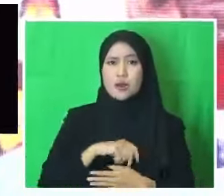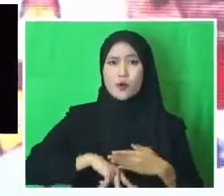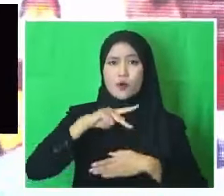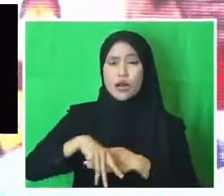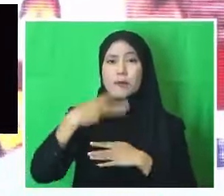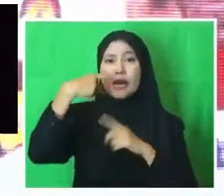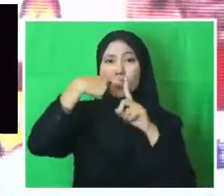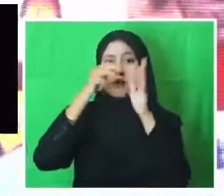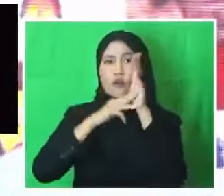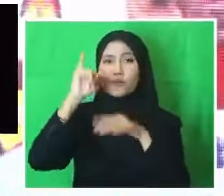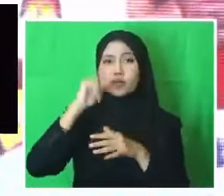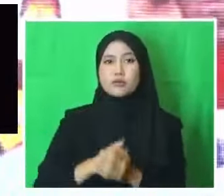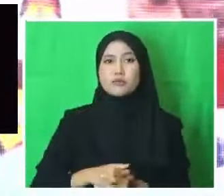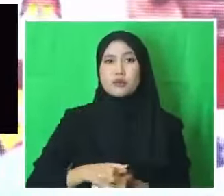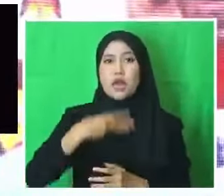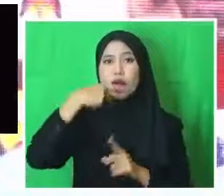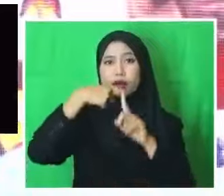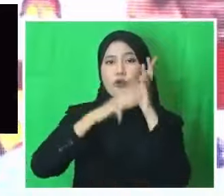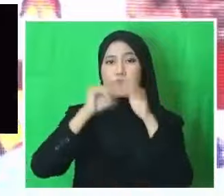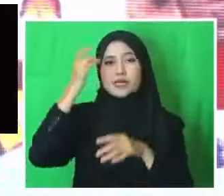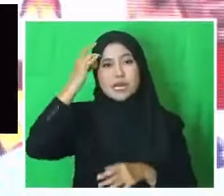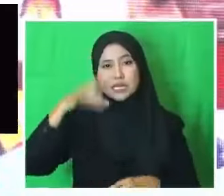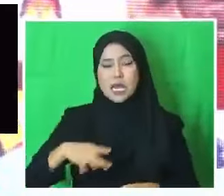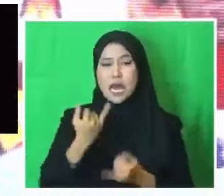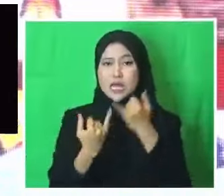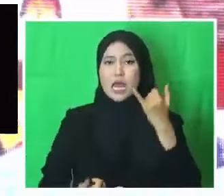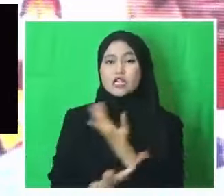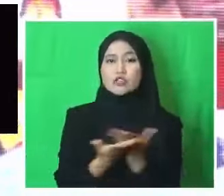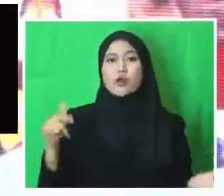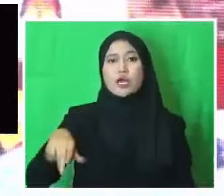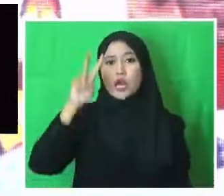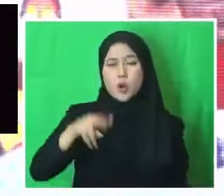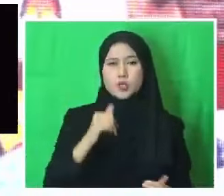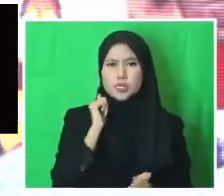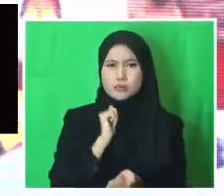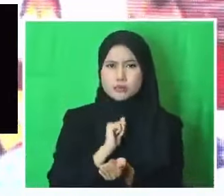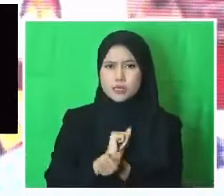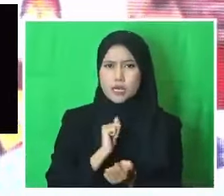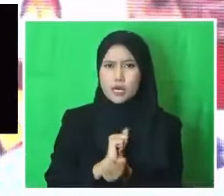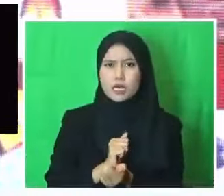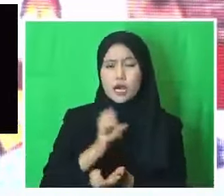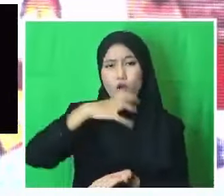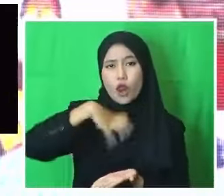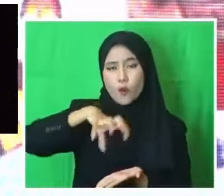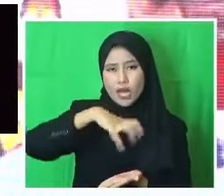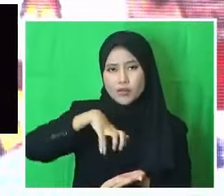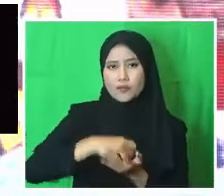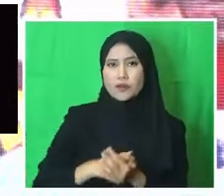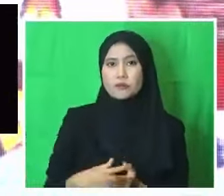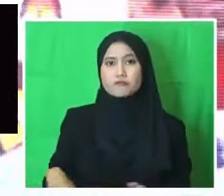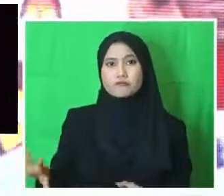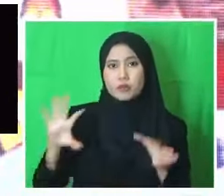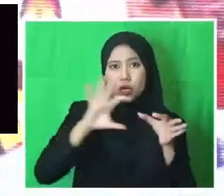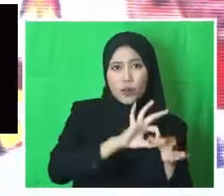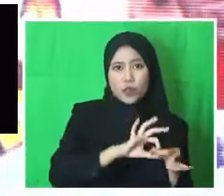ekonomi untuk menggerakkan perekonomian Desa terakhir semua ini harus kita kerjakan secara kolaboratif melibatkan